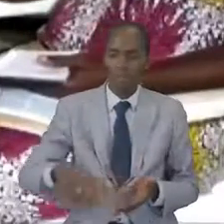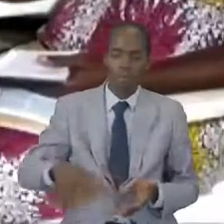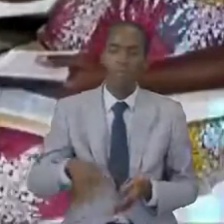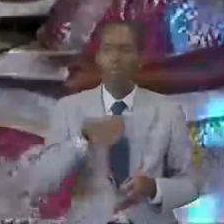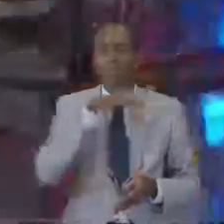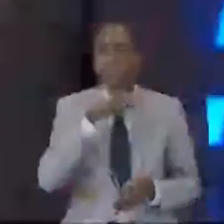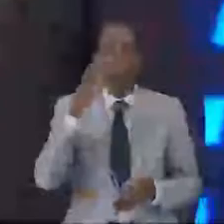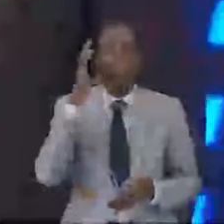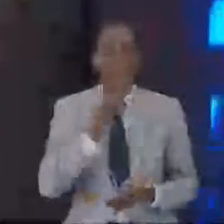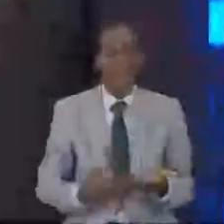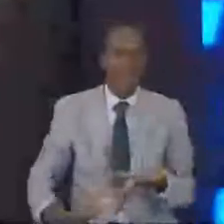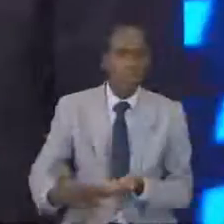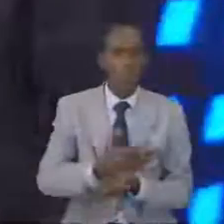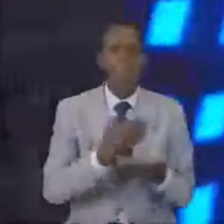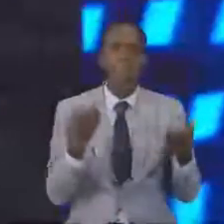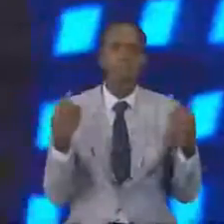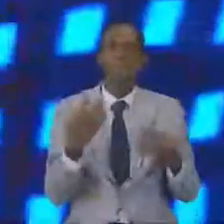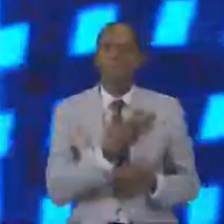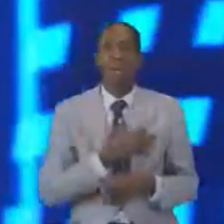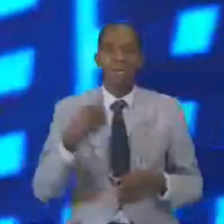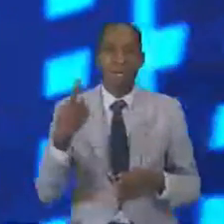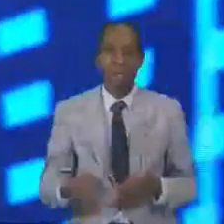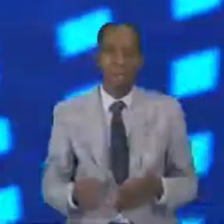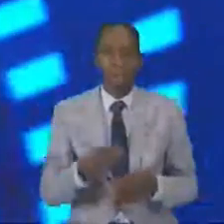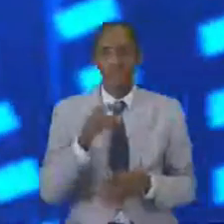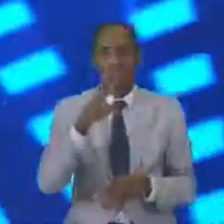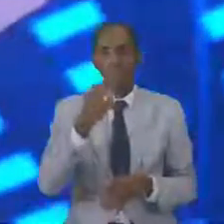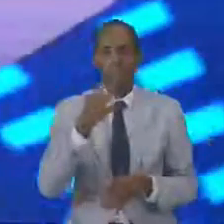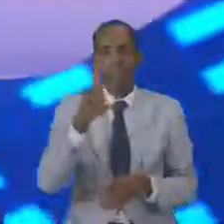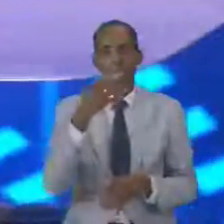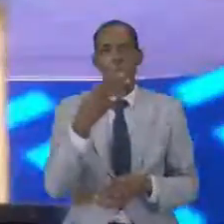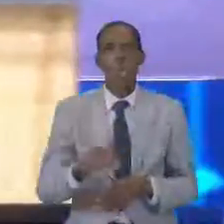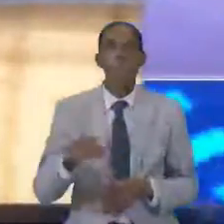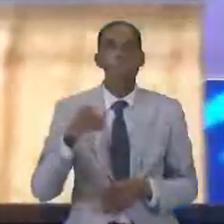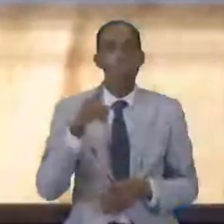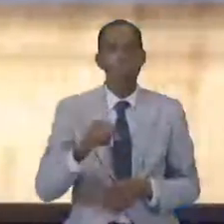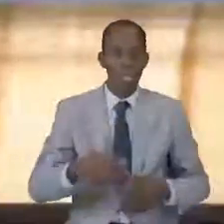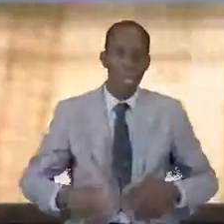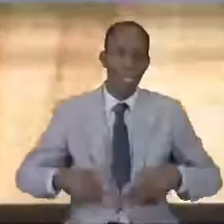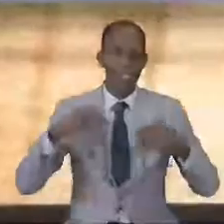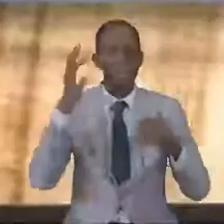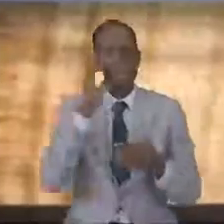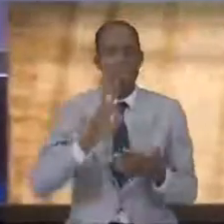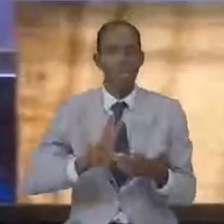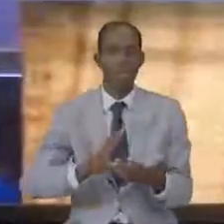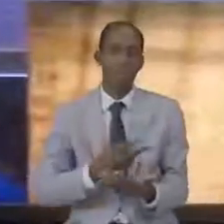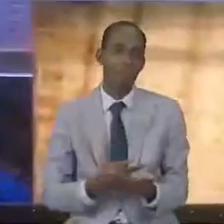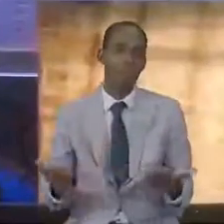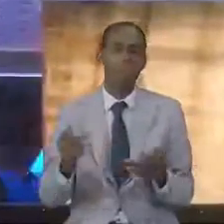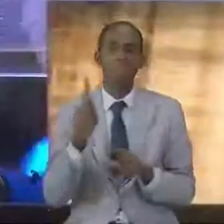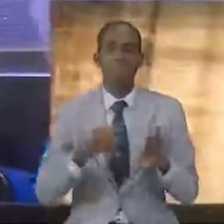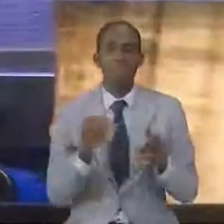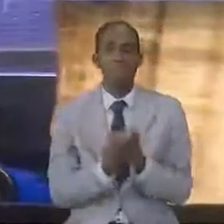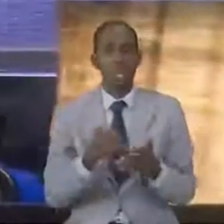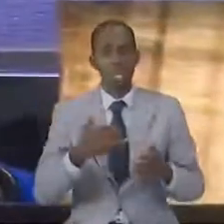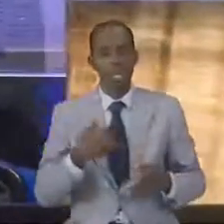ou la vanité et la veuve de sa fureur disparaît ça veut dire que ceux